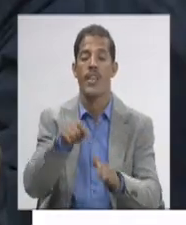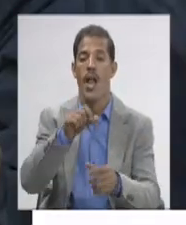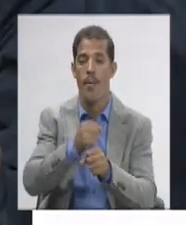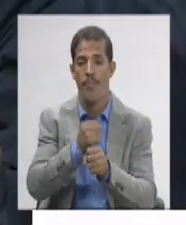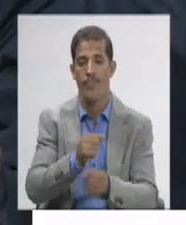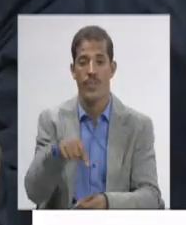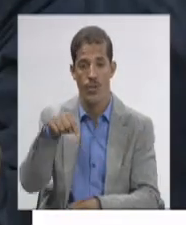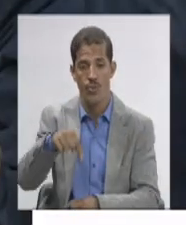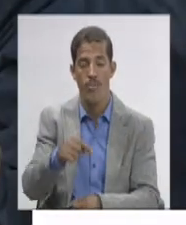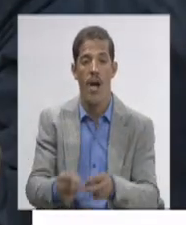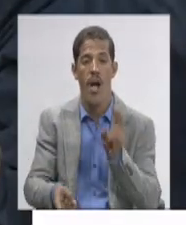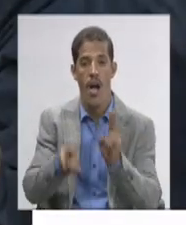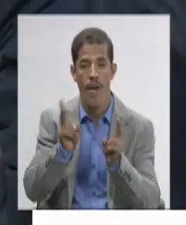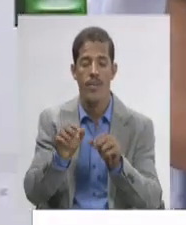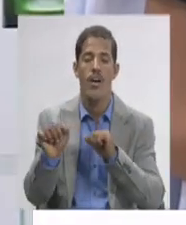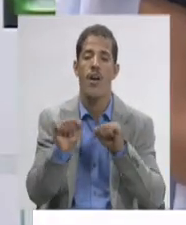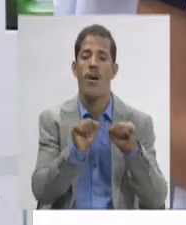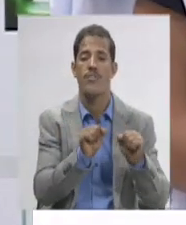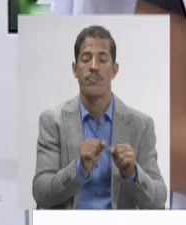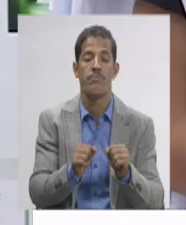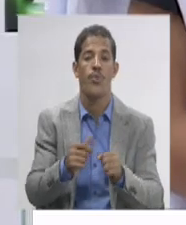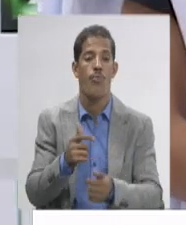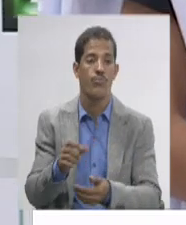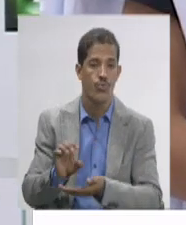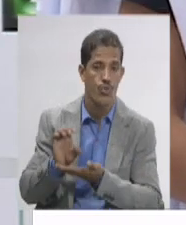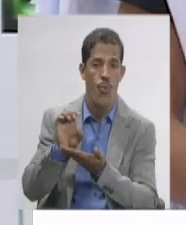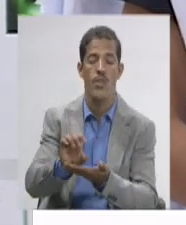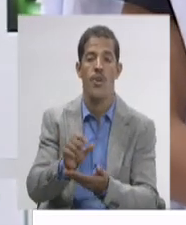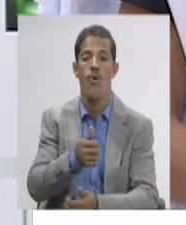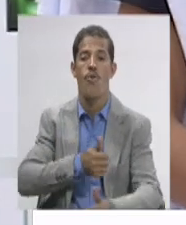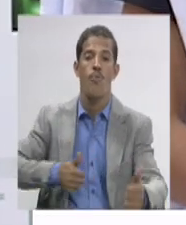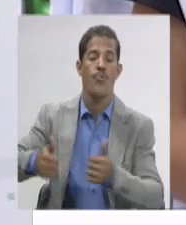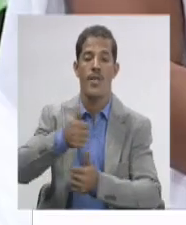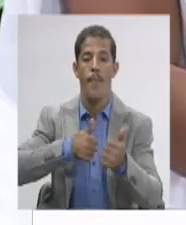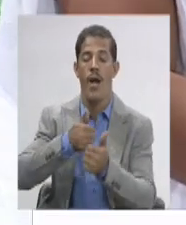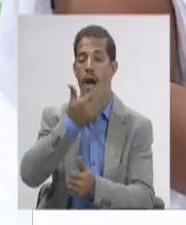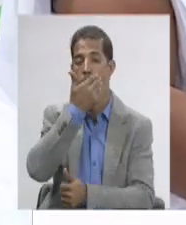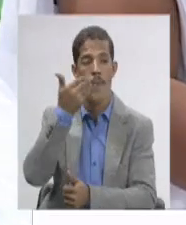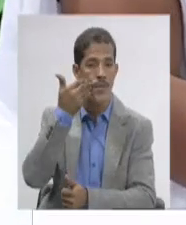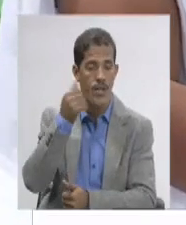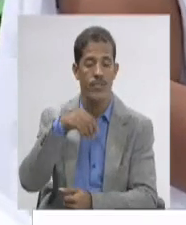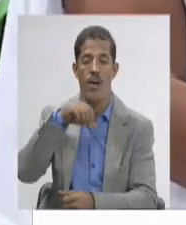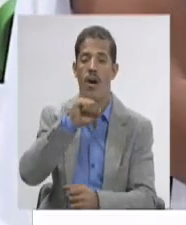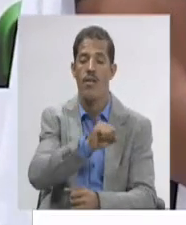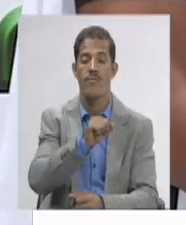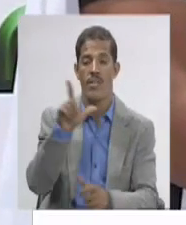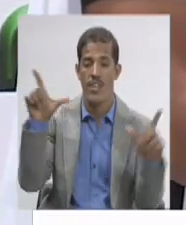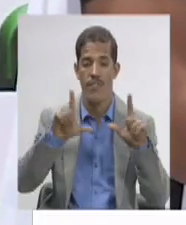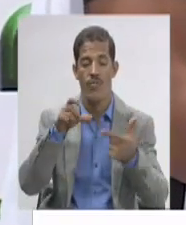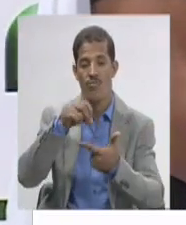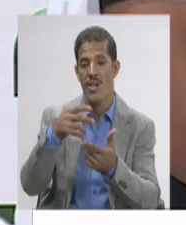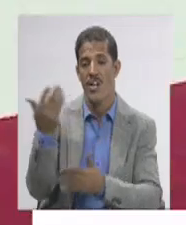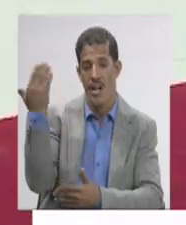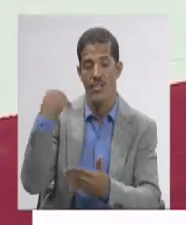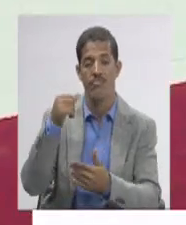ياتي هذا الحفل المخصص لتوزيع جوائز المسابقه الرمضانيه التي نظمتها قناه الموريتانيه تشجيعا